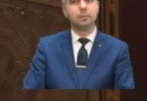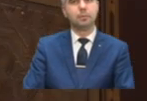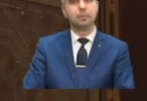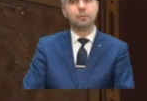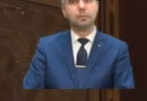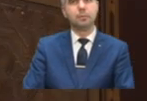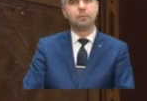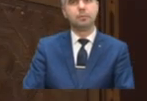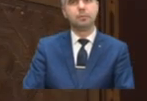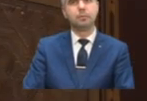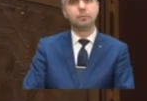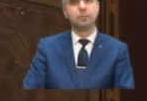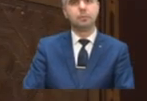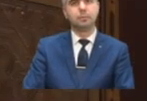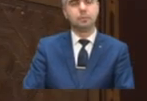تفضل السيد النائب المحترم.